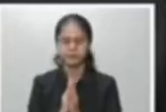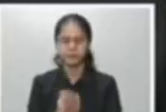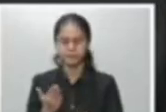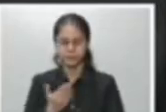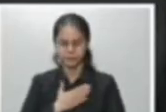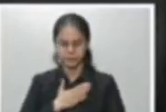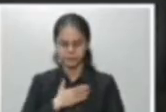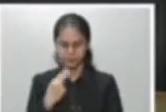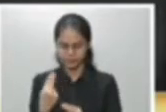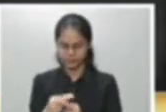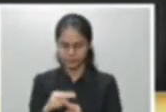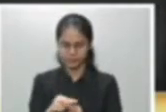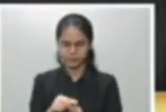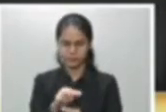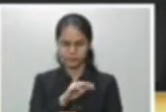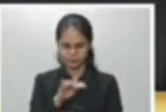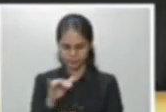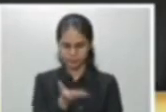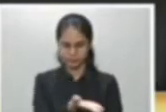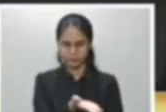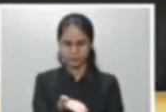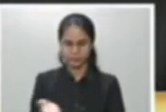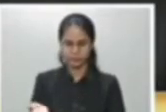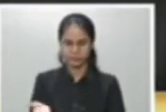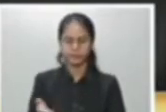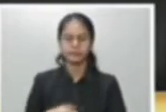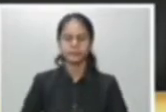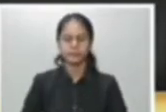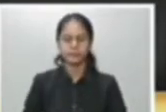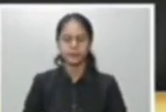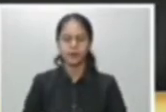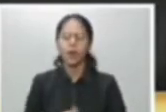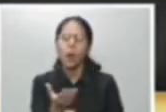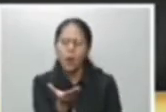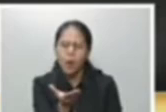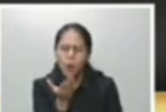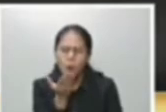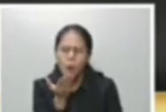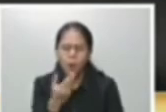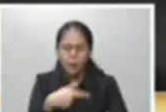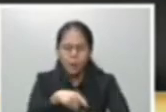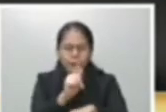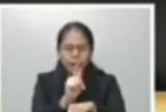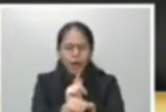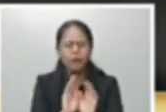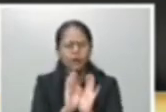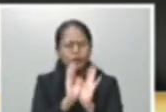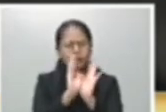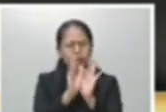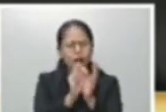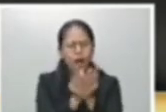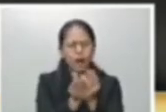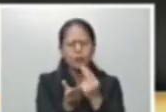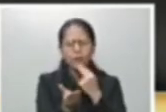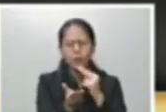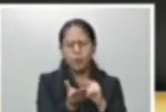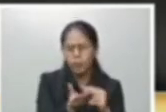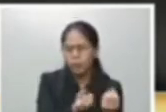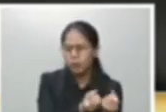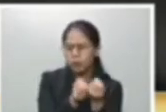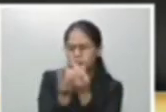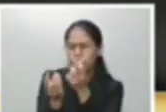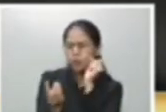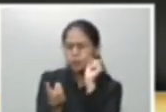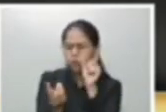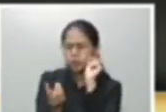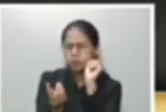ื่อไทยจังหวัดลำพูนวันนี้ต้องขอท่านประธานได้กรุณาส่งเรื่องการเร่งสร้างอ่างเก็บน้ำแม่สะปวดต